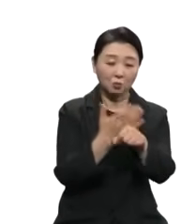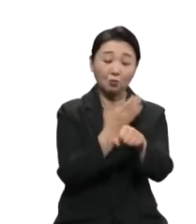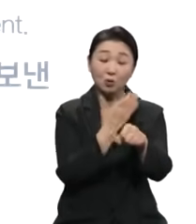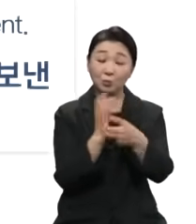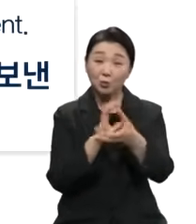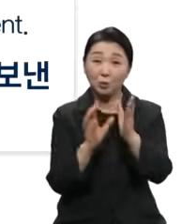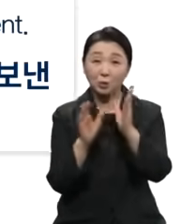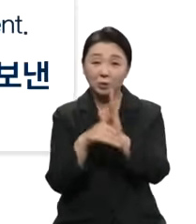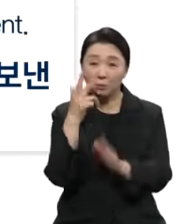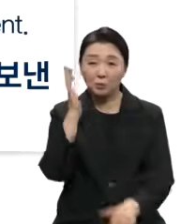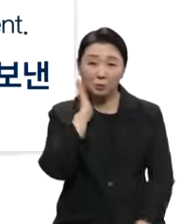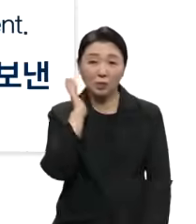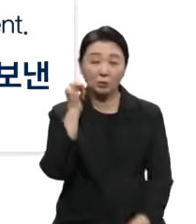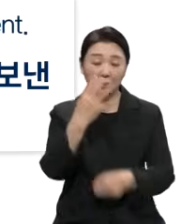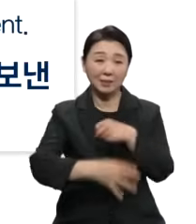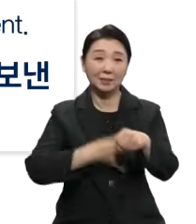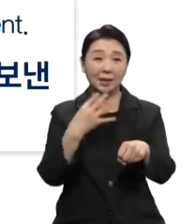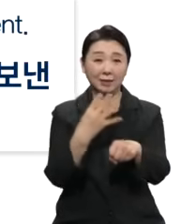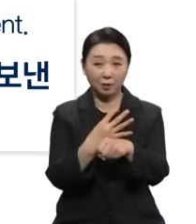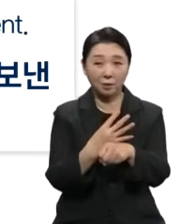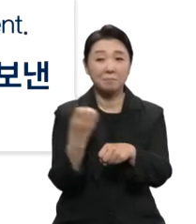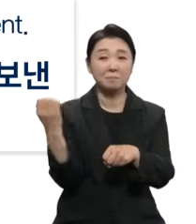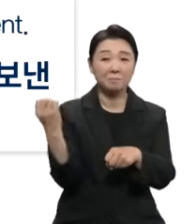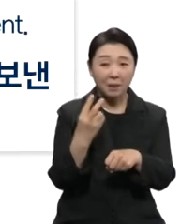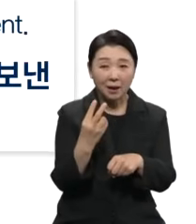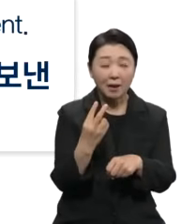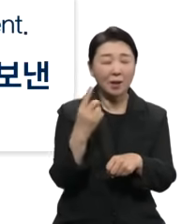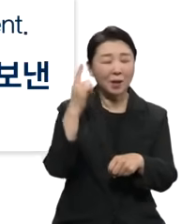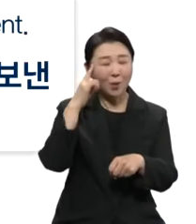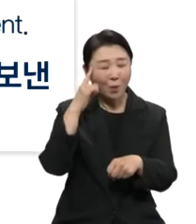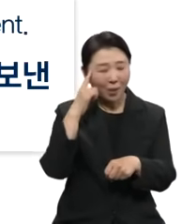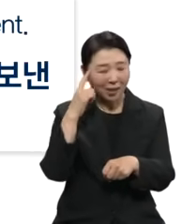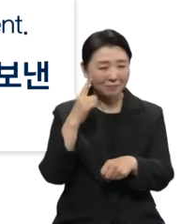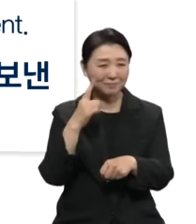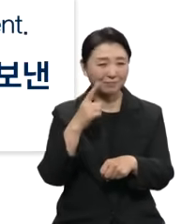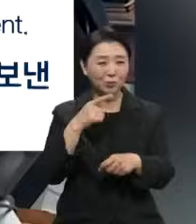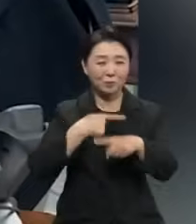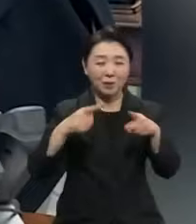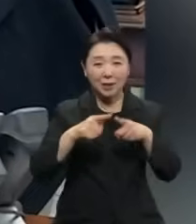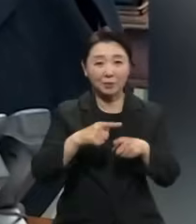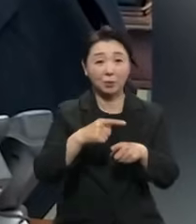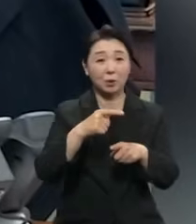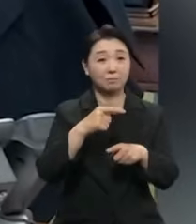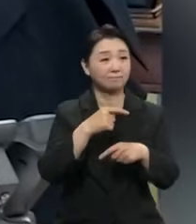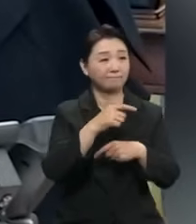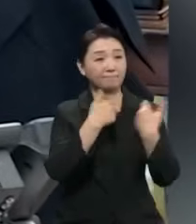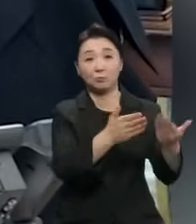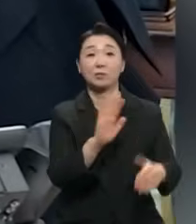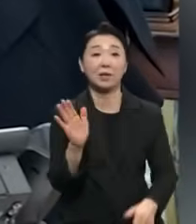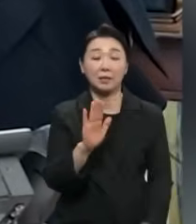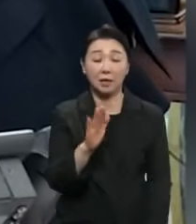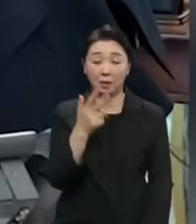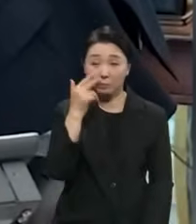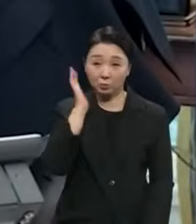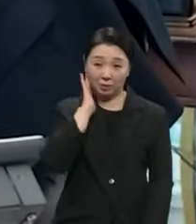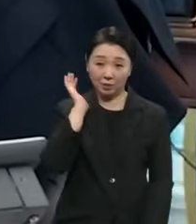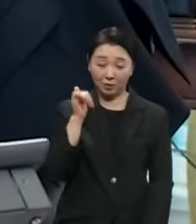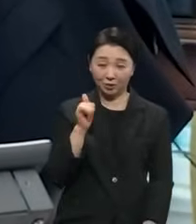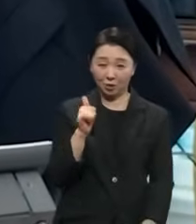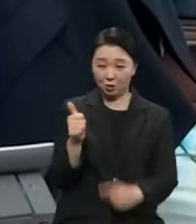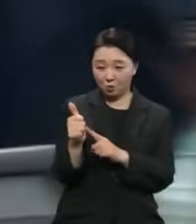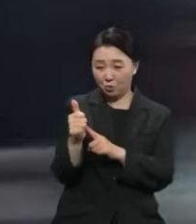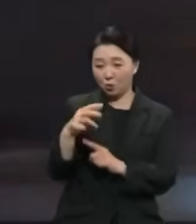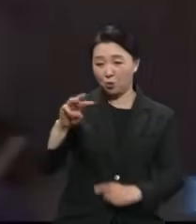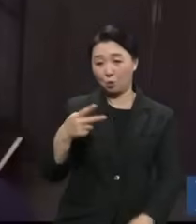바이든 대통령이 보낸 4년을 재단하도록 두지 않을 것이라고 단호히 말했습니다. 바이든 대통령의 오랜 측근 토니